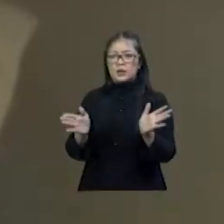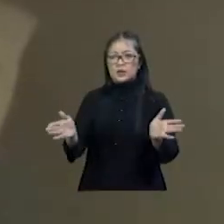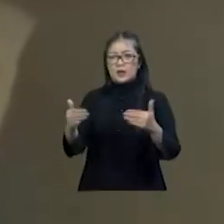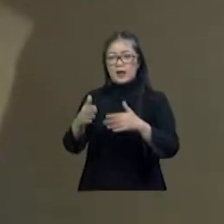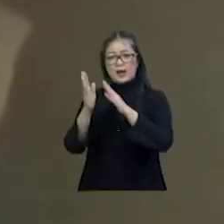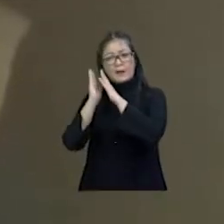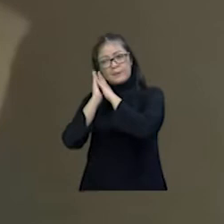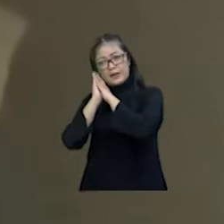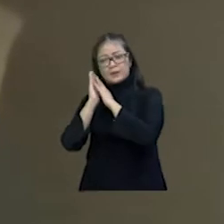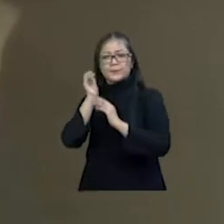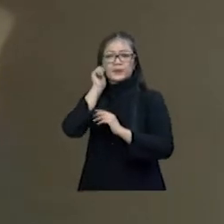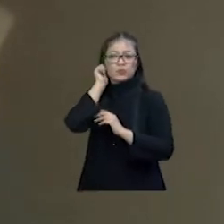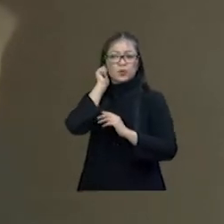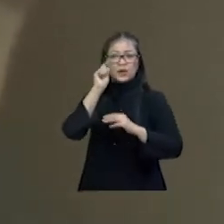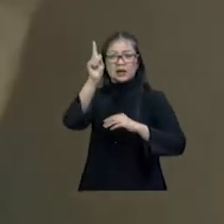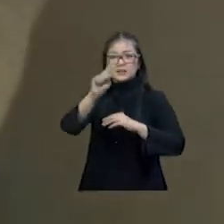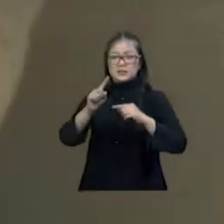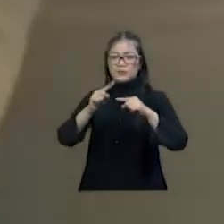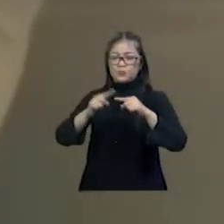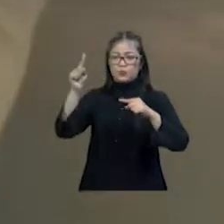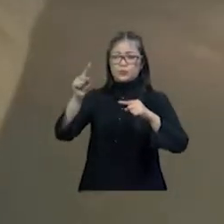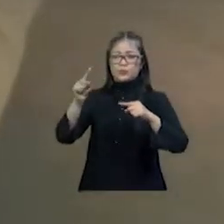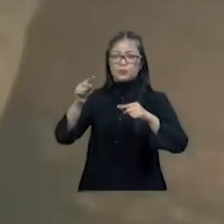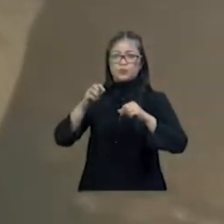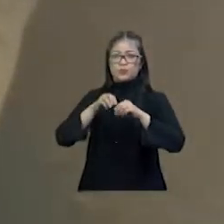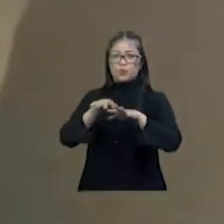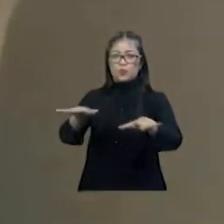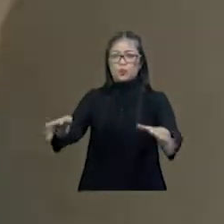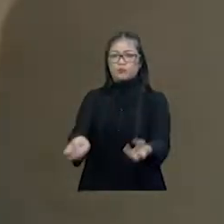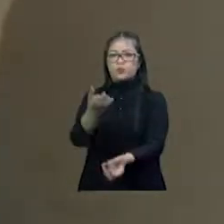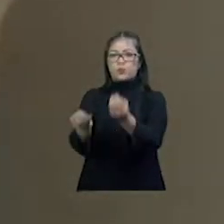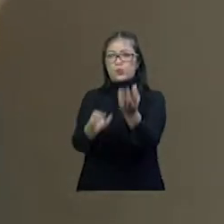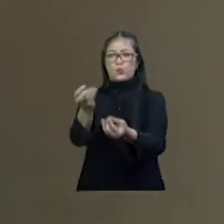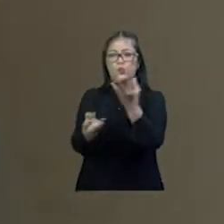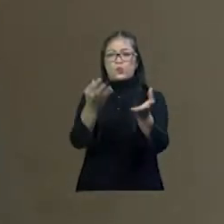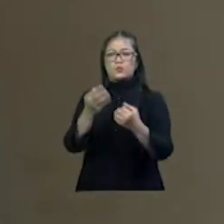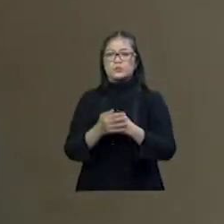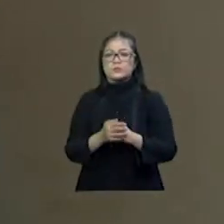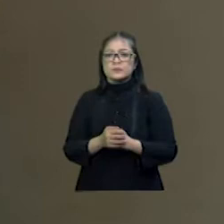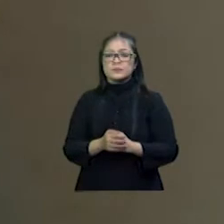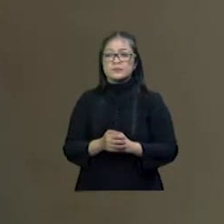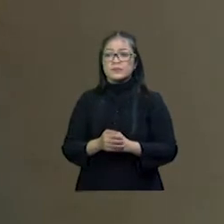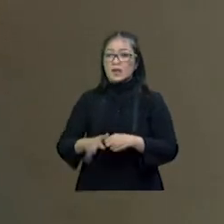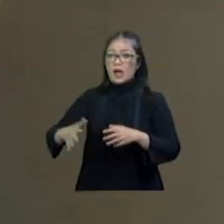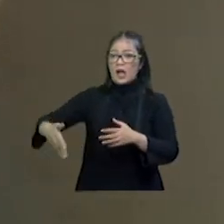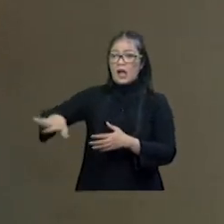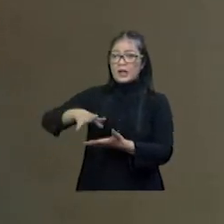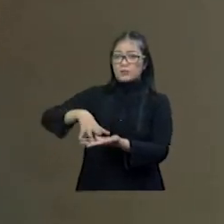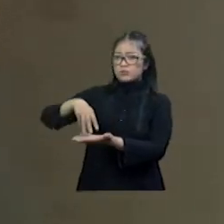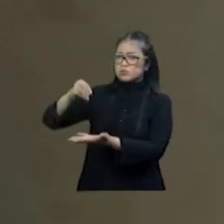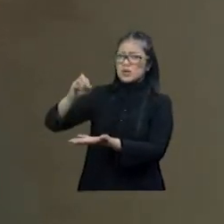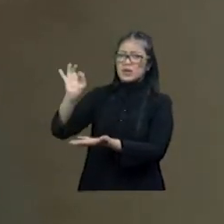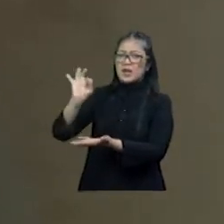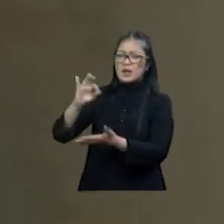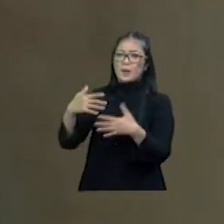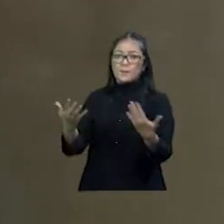Sepertinya dari arus pendek. Ceritanya sumber air, Mas. Sumber air. Memang seyogyanya seperti ini, sekaligus